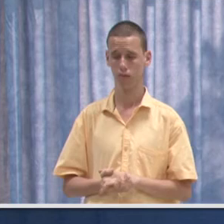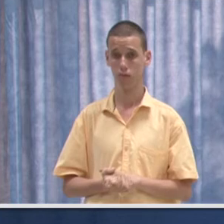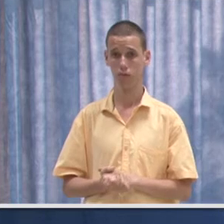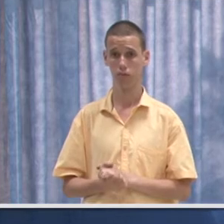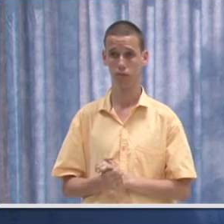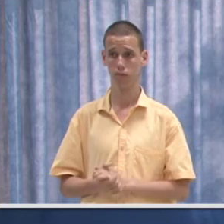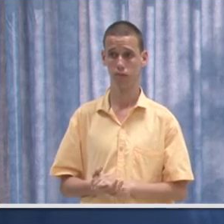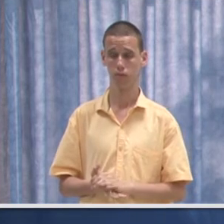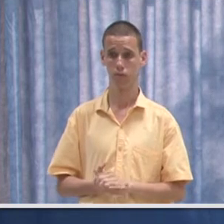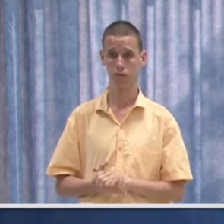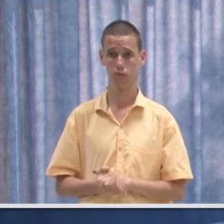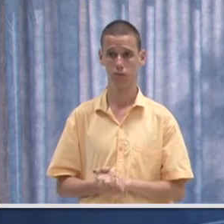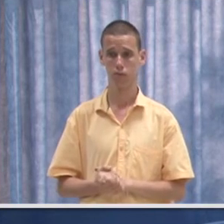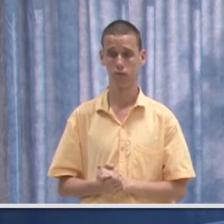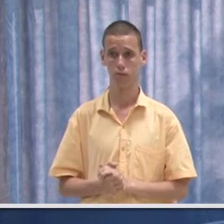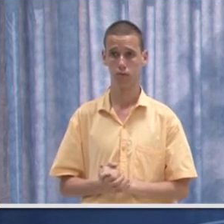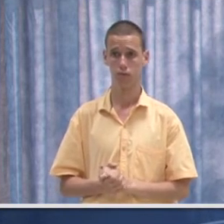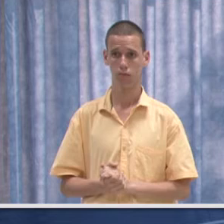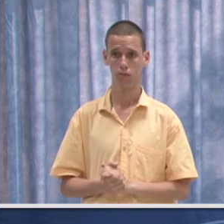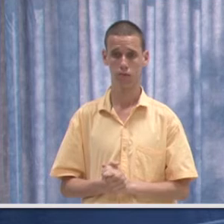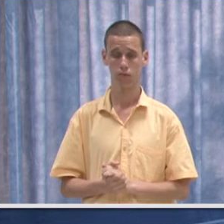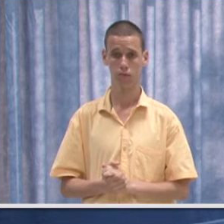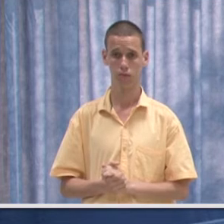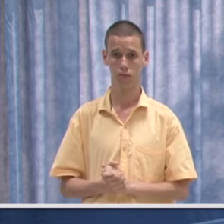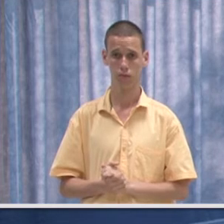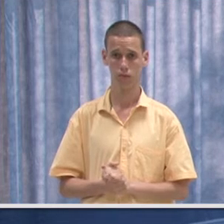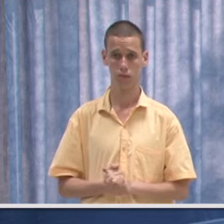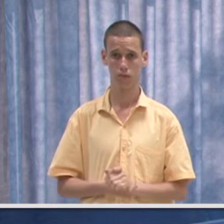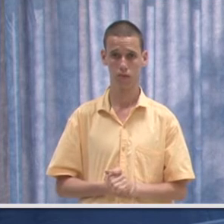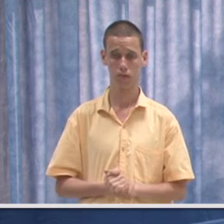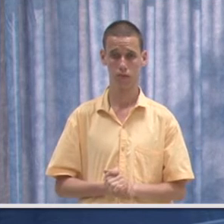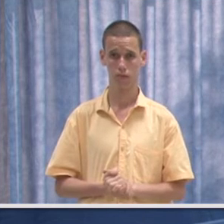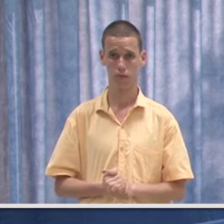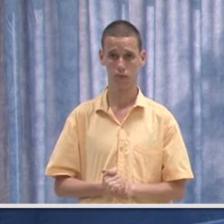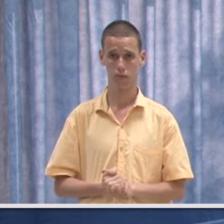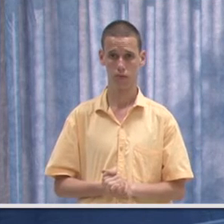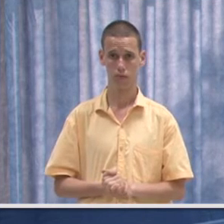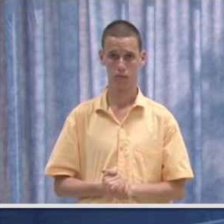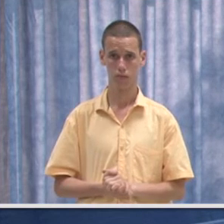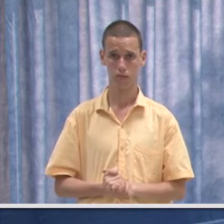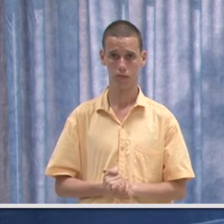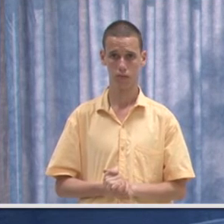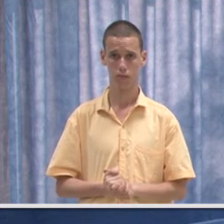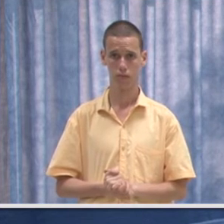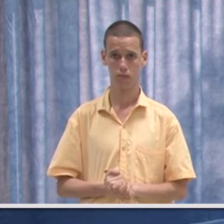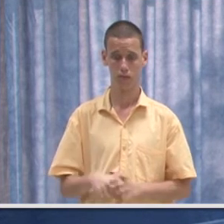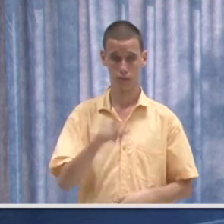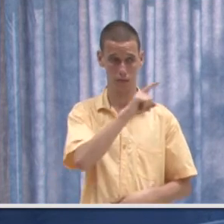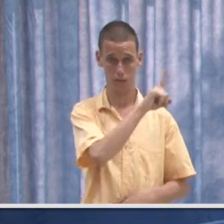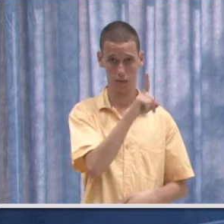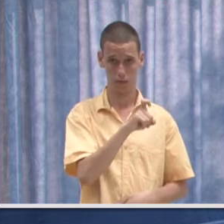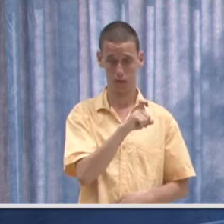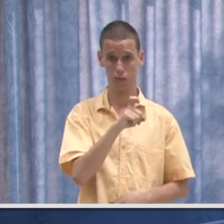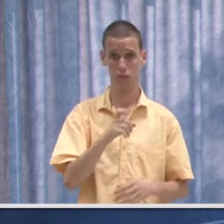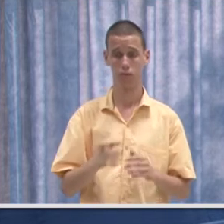Docteur, je pourrais vous donner un sujet qui est une cause là, plutôt à conférence avant. Quoi c'est non